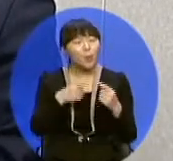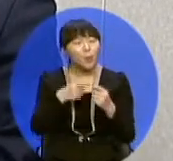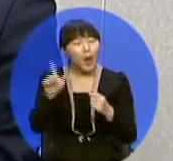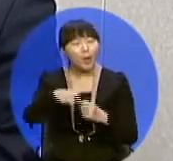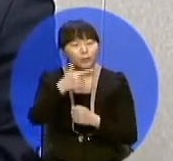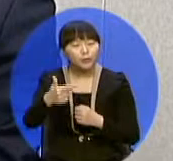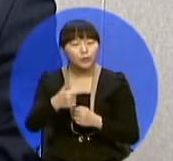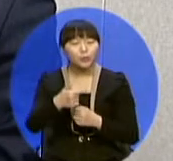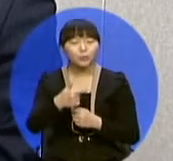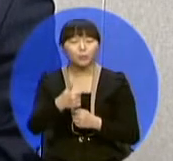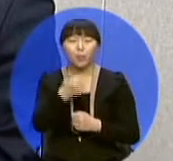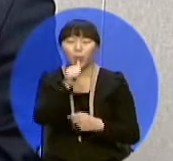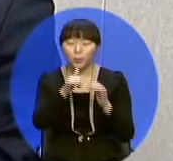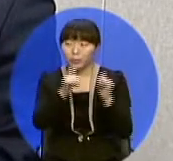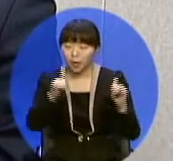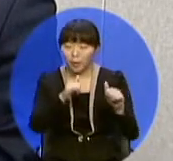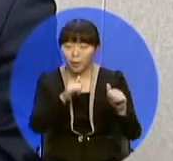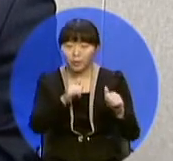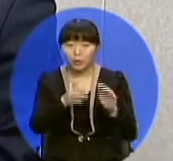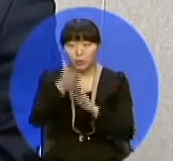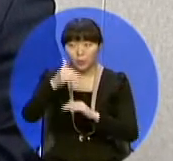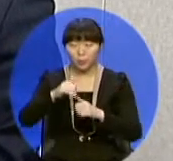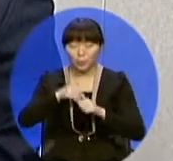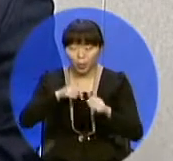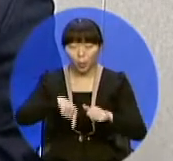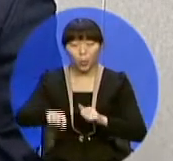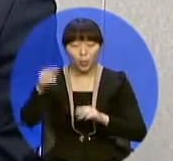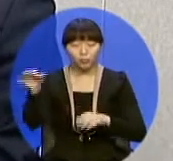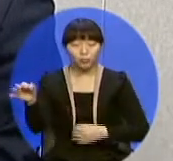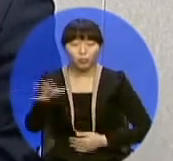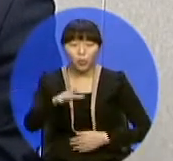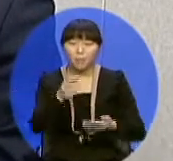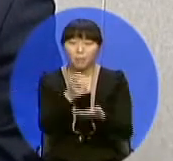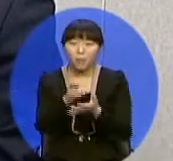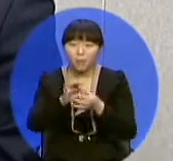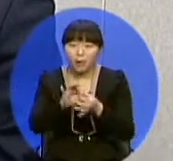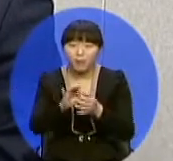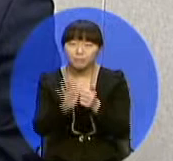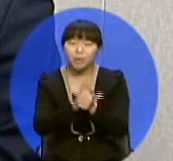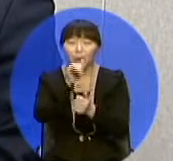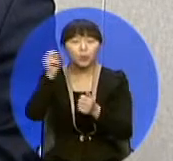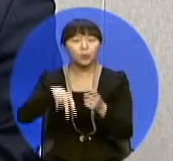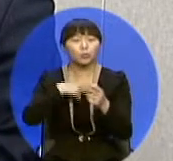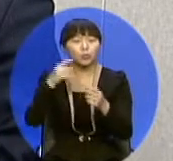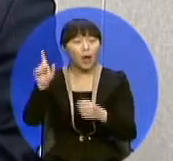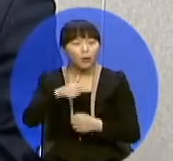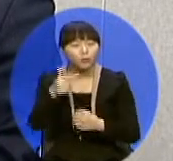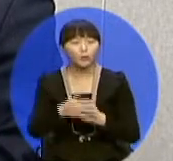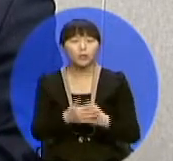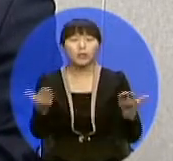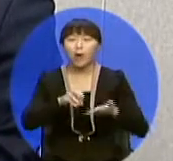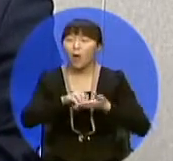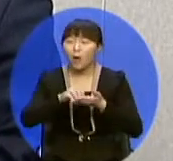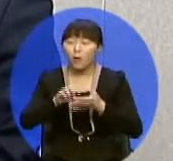하루는 변호사가 파견돼서 시에서 파견돼서 무료 법률 서비스를 하고. 네. 또 하루는 취업